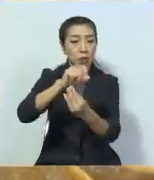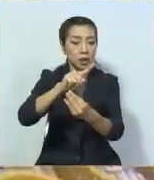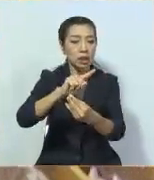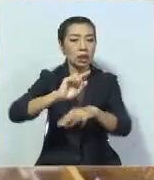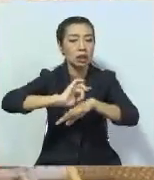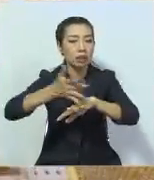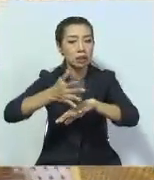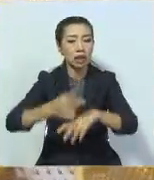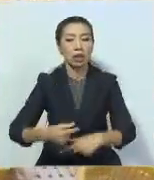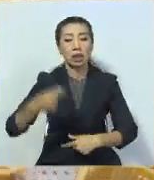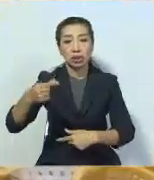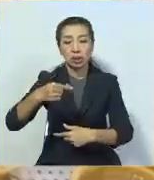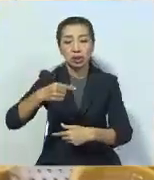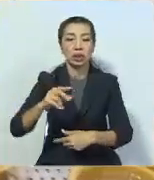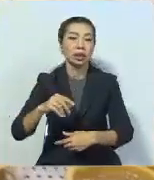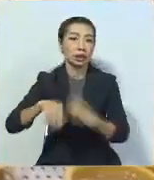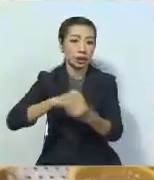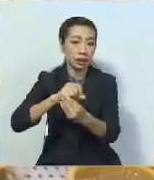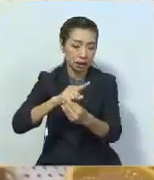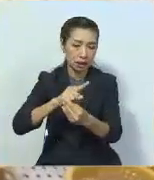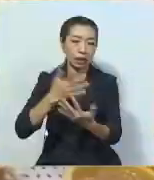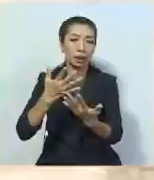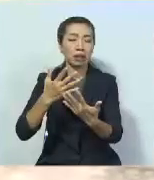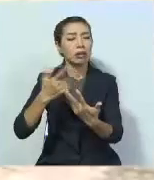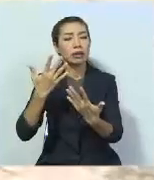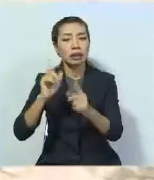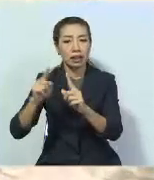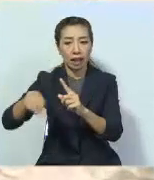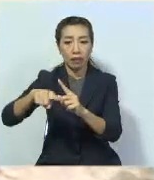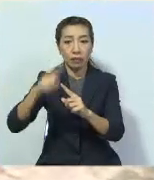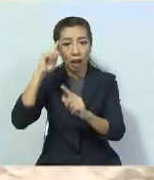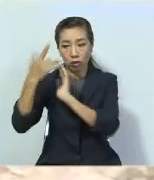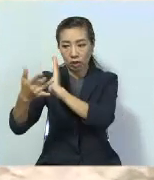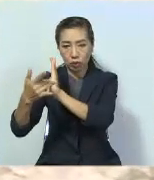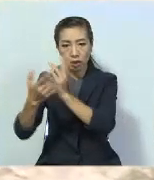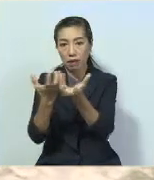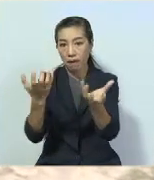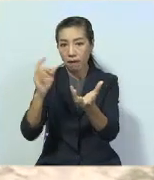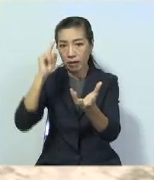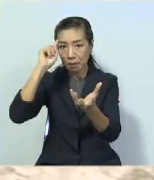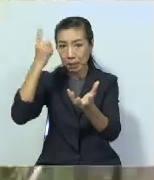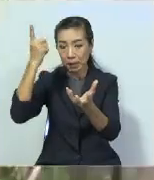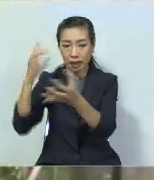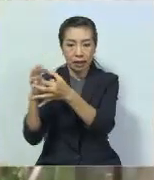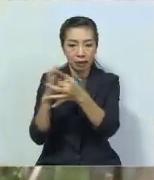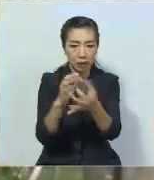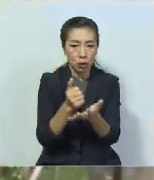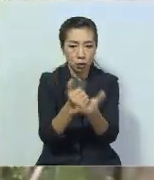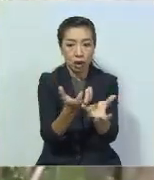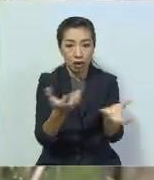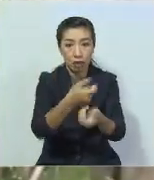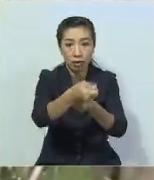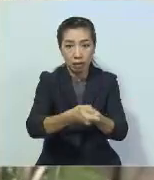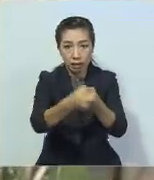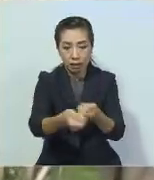นเวียนและตัว G คือเศรษฐกิจสีเขียวโดยการใช้ประโยชน์จากเทคโนโลยีและนวัตกรรมเพื่อเพิ่มมูลค่าสินค้าเกษตร